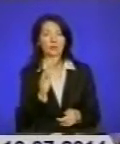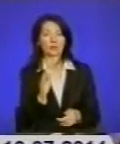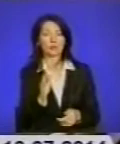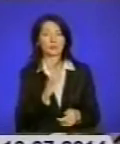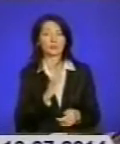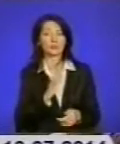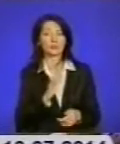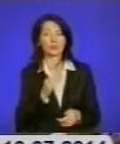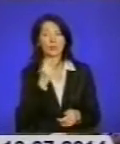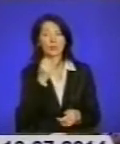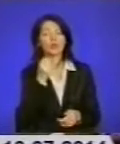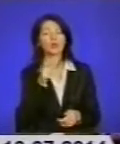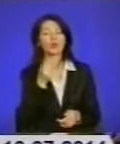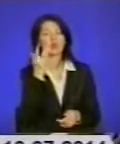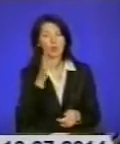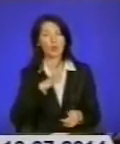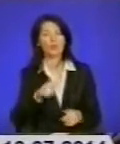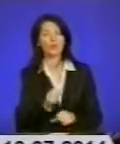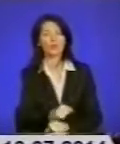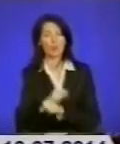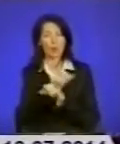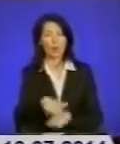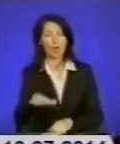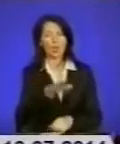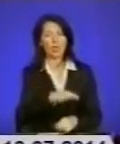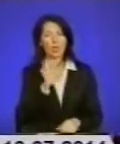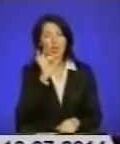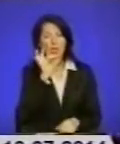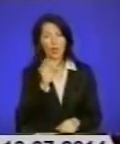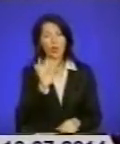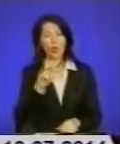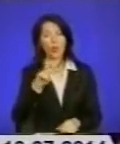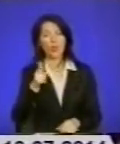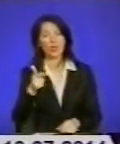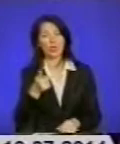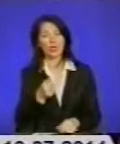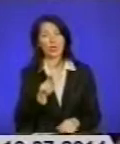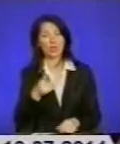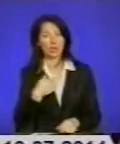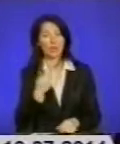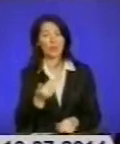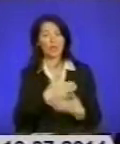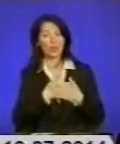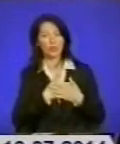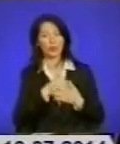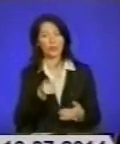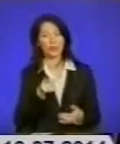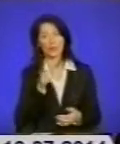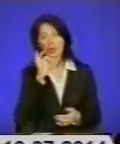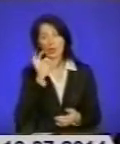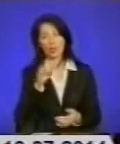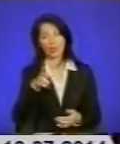він на Майдані був. І кажу: «Олег, як я тебе люблю». А він: «Марта Дмитрівна, я